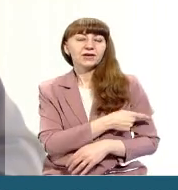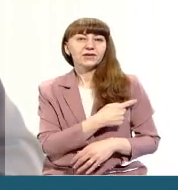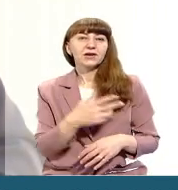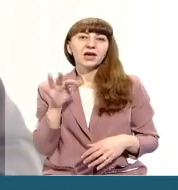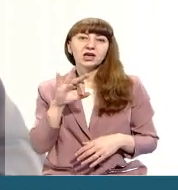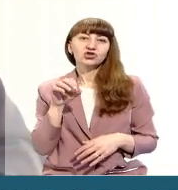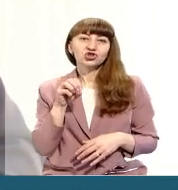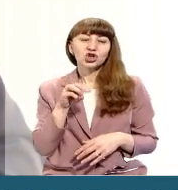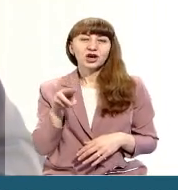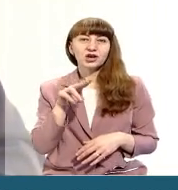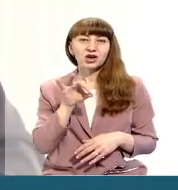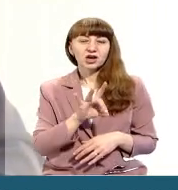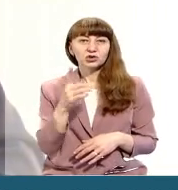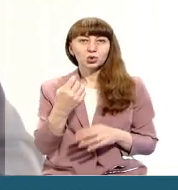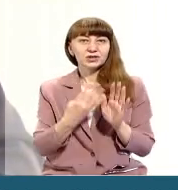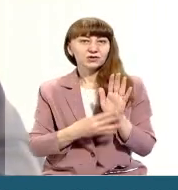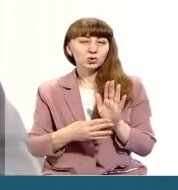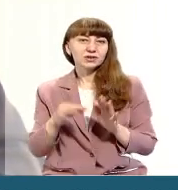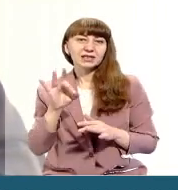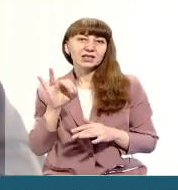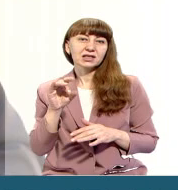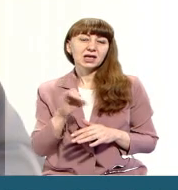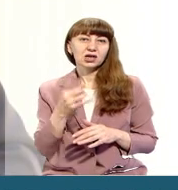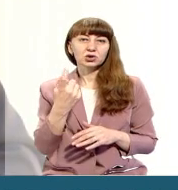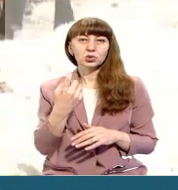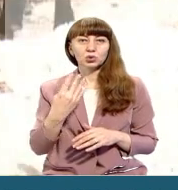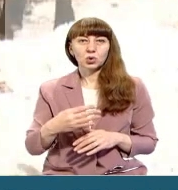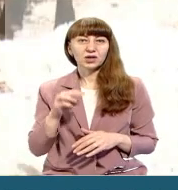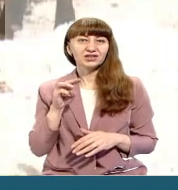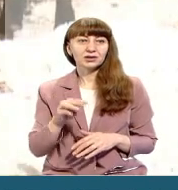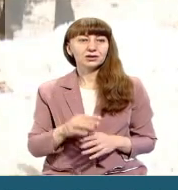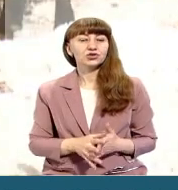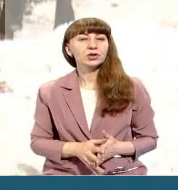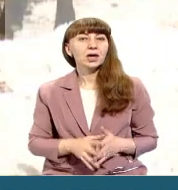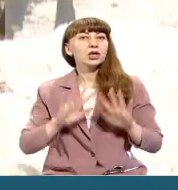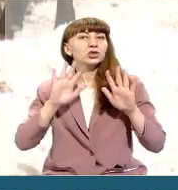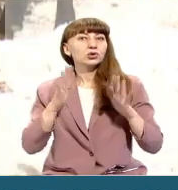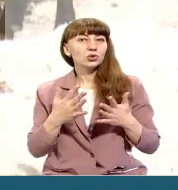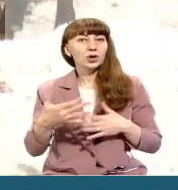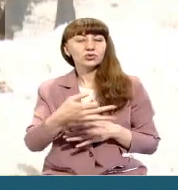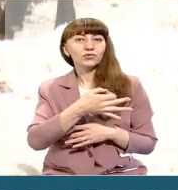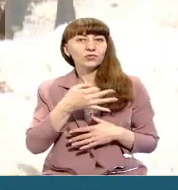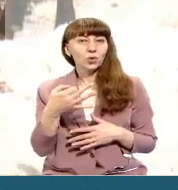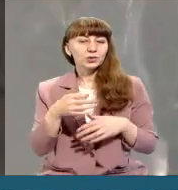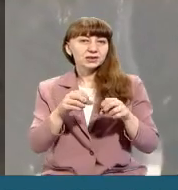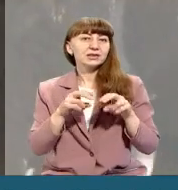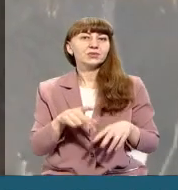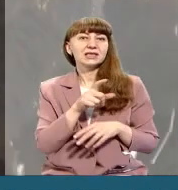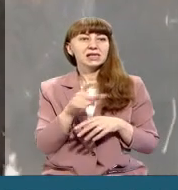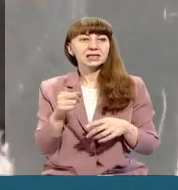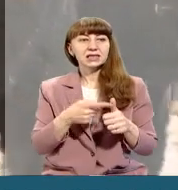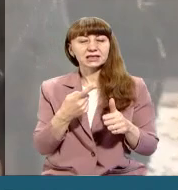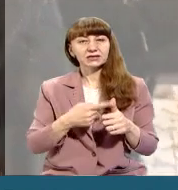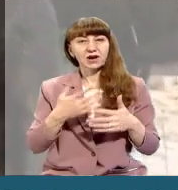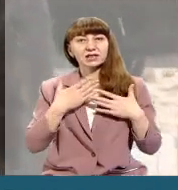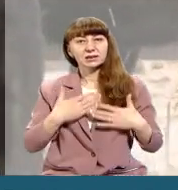фильтров 190 и ветеринарных санитаров 140.000 тенге эпизодическую ситуацию в области специалисты называют